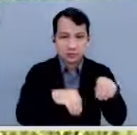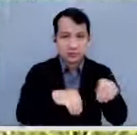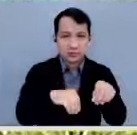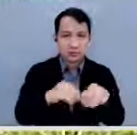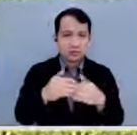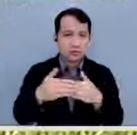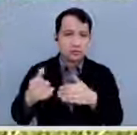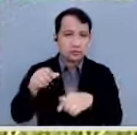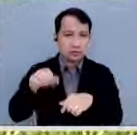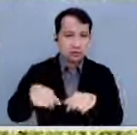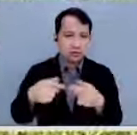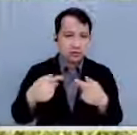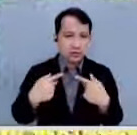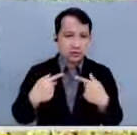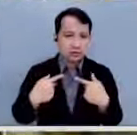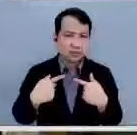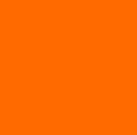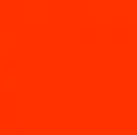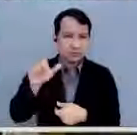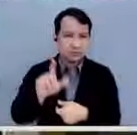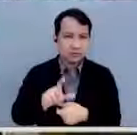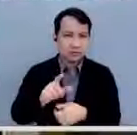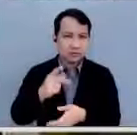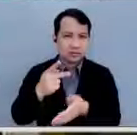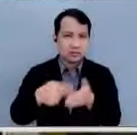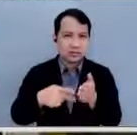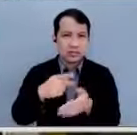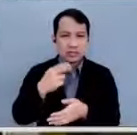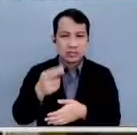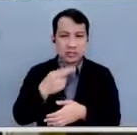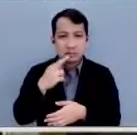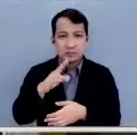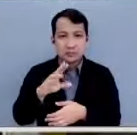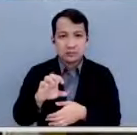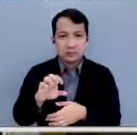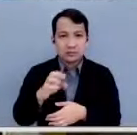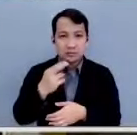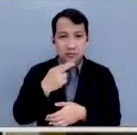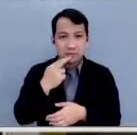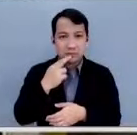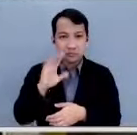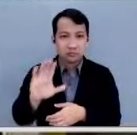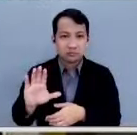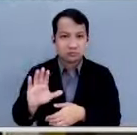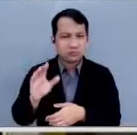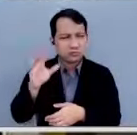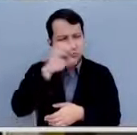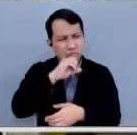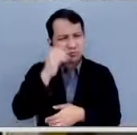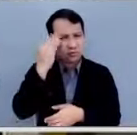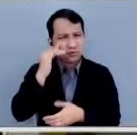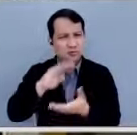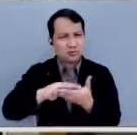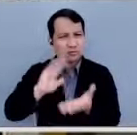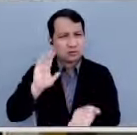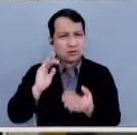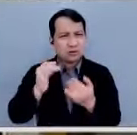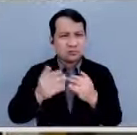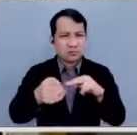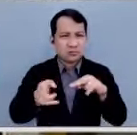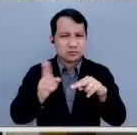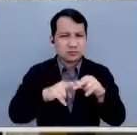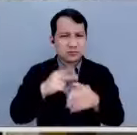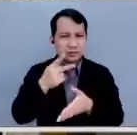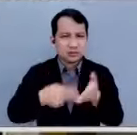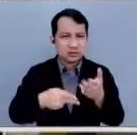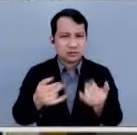bigas. Maui, ayon sa ilang mga nagtitinda na kausap natin, may ilang mga suki silang nagtataka kung bakit mahal o tumaas yung presyo ng bigas sa